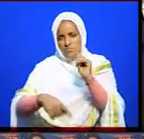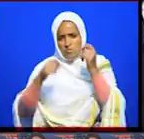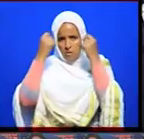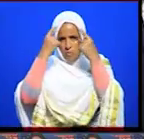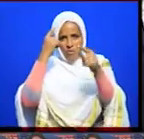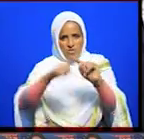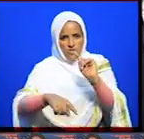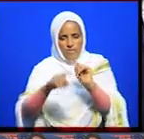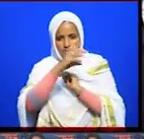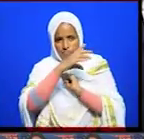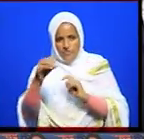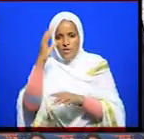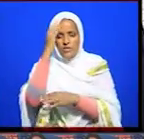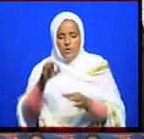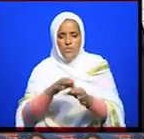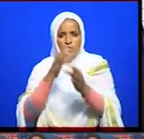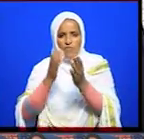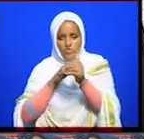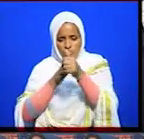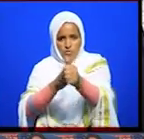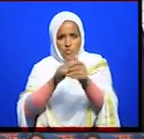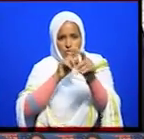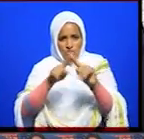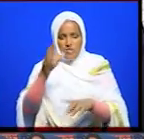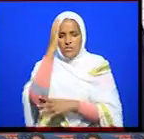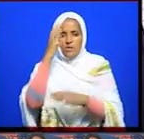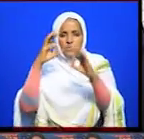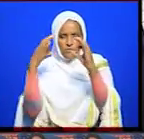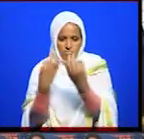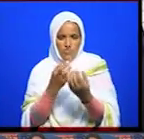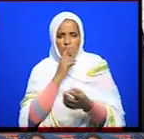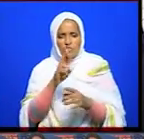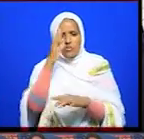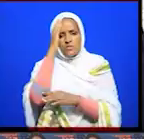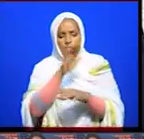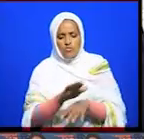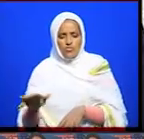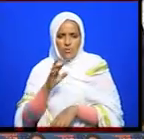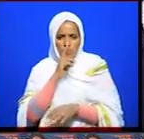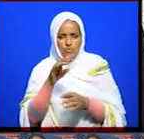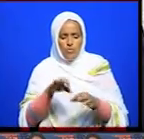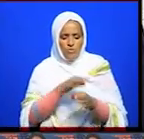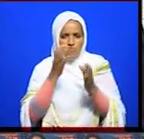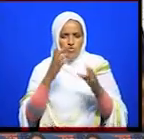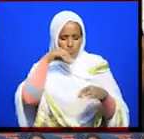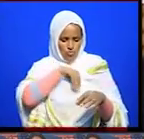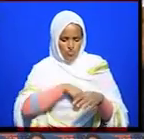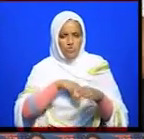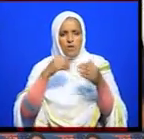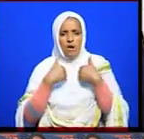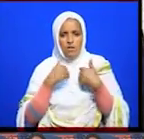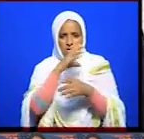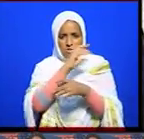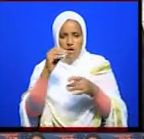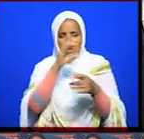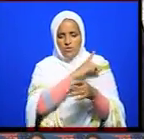ሊያውቀው አይችልም፣ ሊረዳውም አይችልምና በእግዚአብሔር መንፈስ የሚመሩ ግን እግዚአብሔር ቤተሰቦች ናቸው፣ እግዚአብሔር ልጆችም ናቸው፣ መንፈሱም